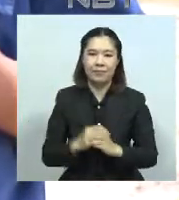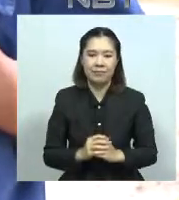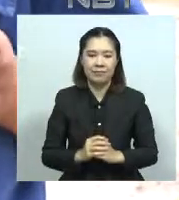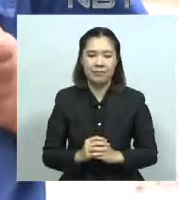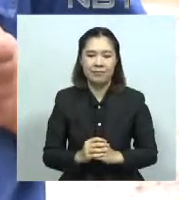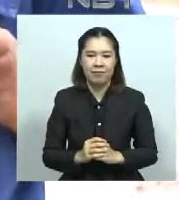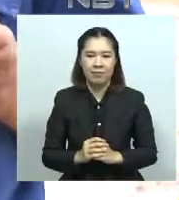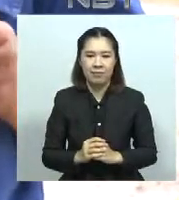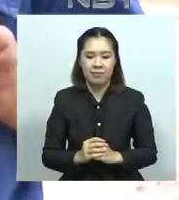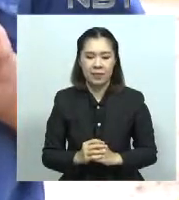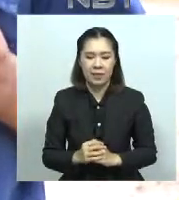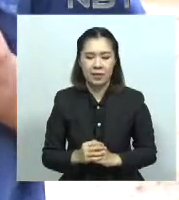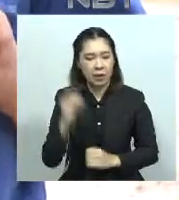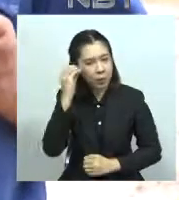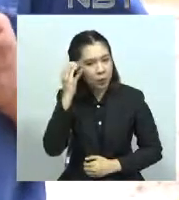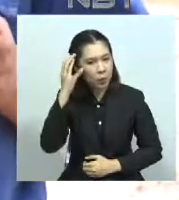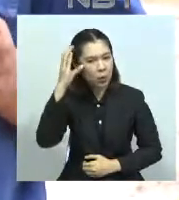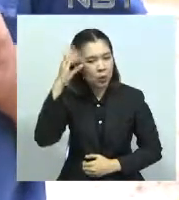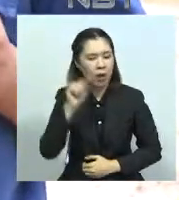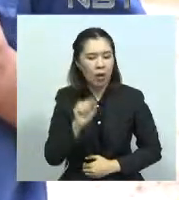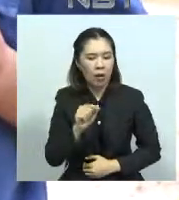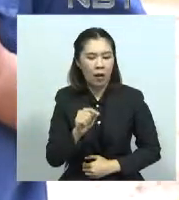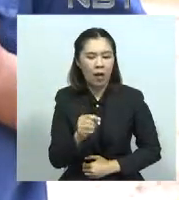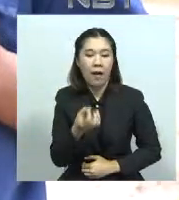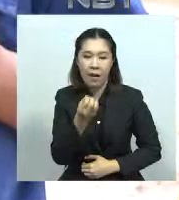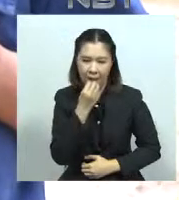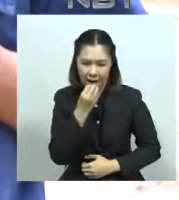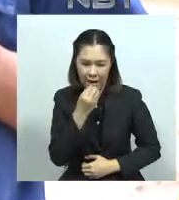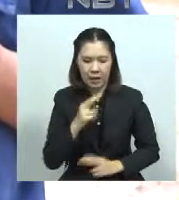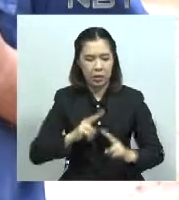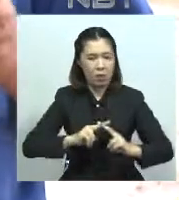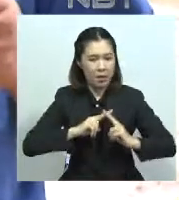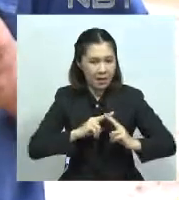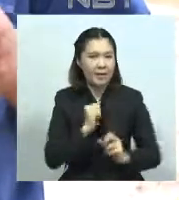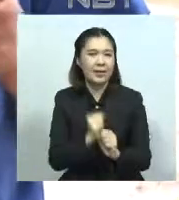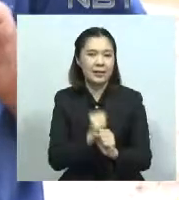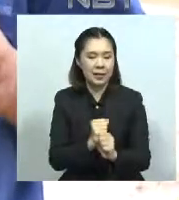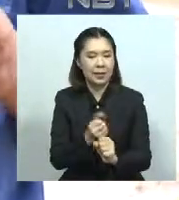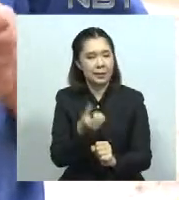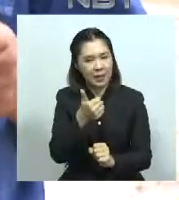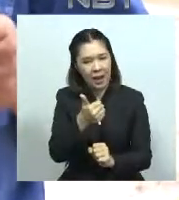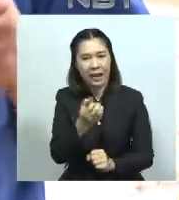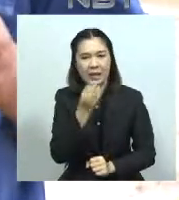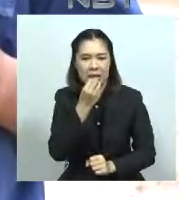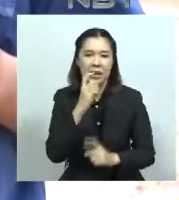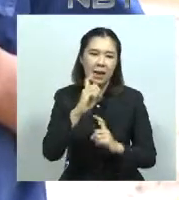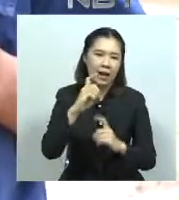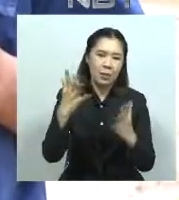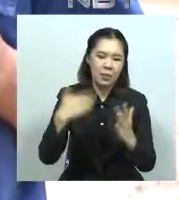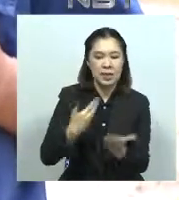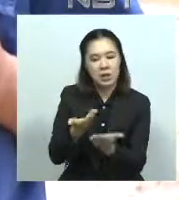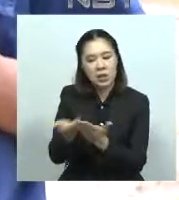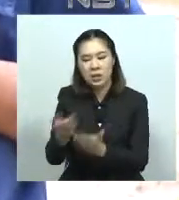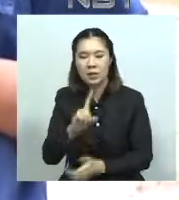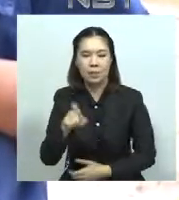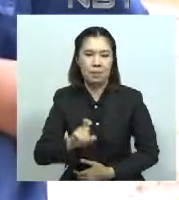าได้รับการรับรู้ว่าอาหารเนี่ยมันควรผลิตเองนะผลิตเองได้กินได้ปลอดภัยไม่ต้องเงินไปซื้อเรา